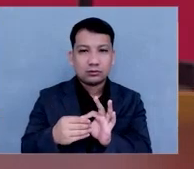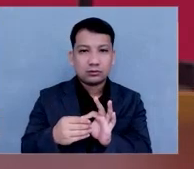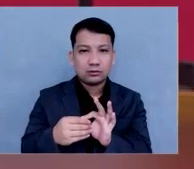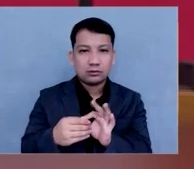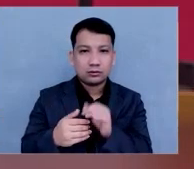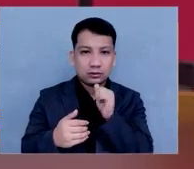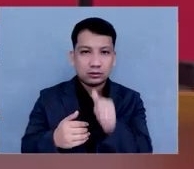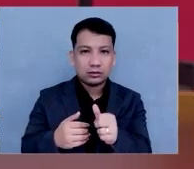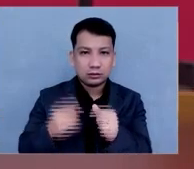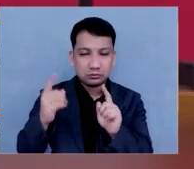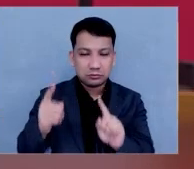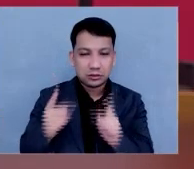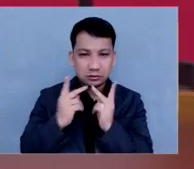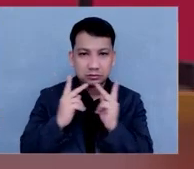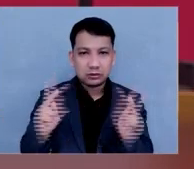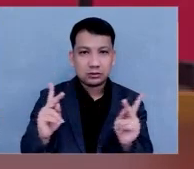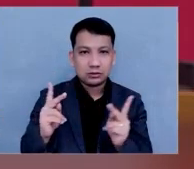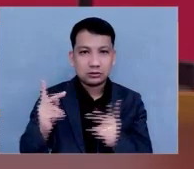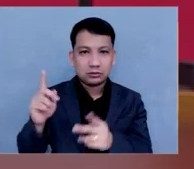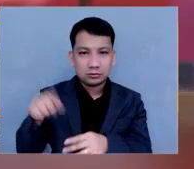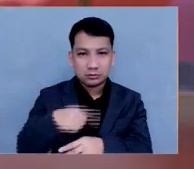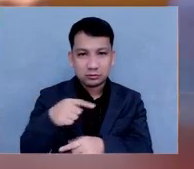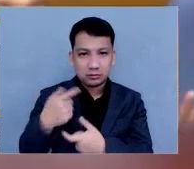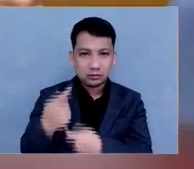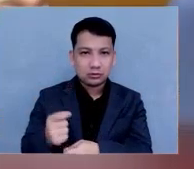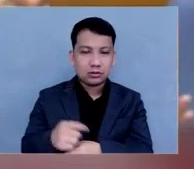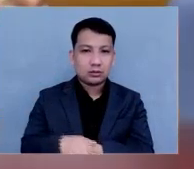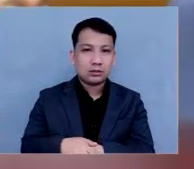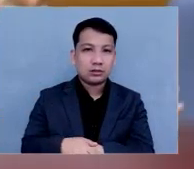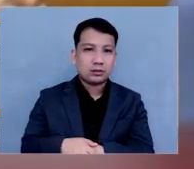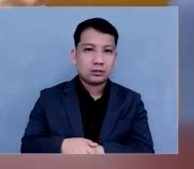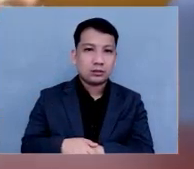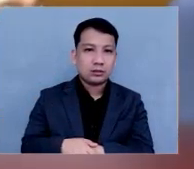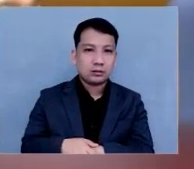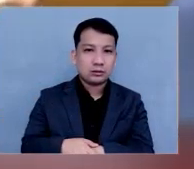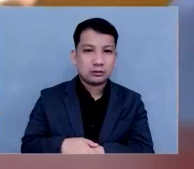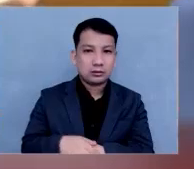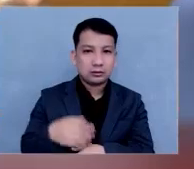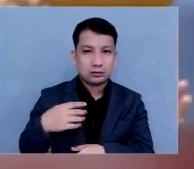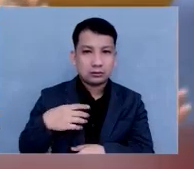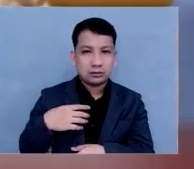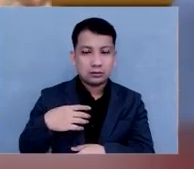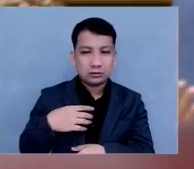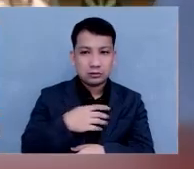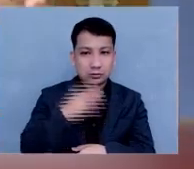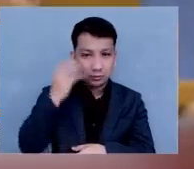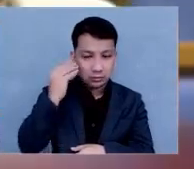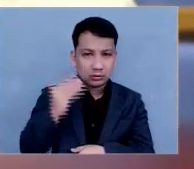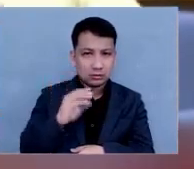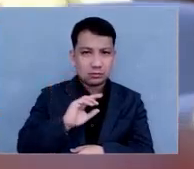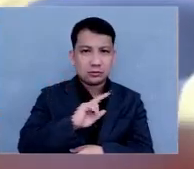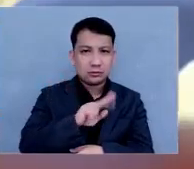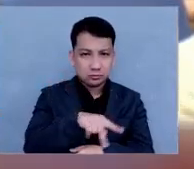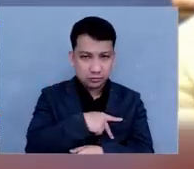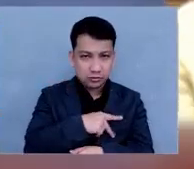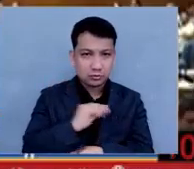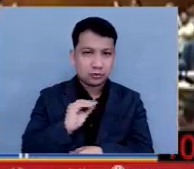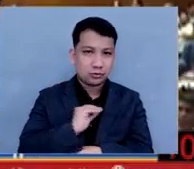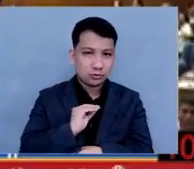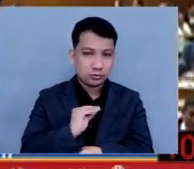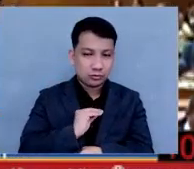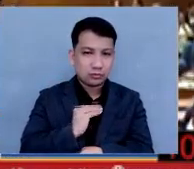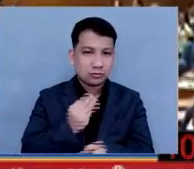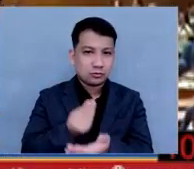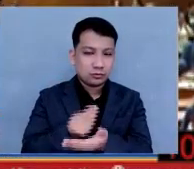hg trust banat pa ng speaker Hindi raw pansariling bulsa ang pera ng bayan hindi